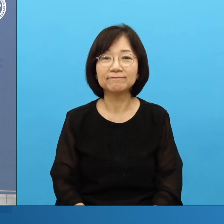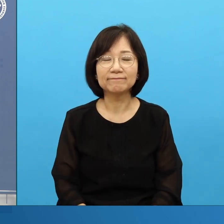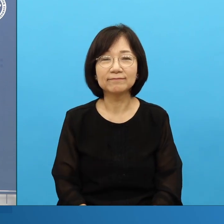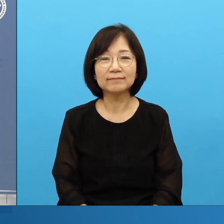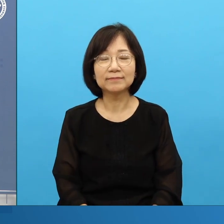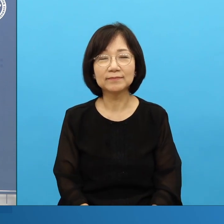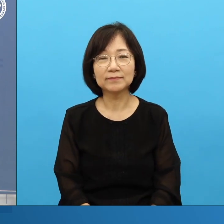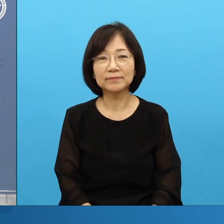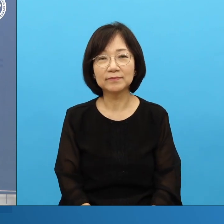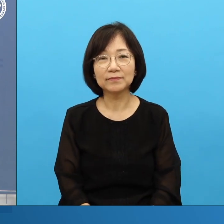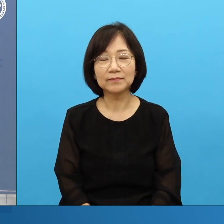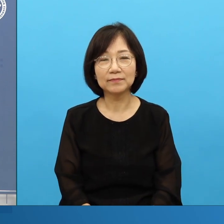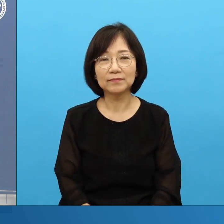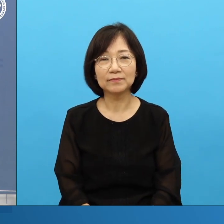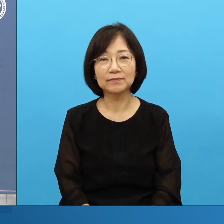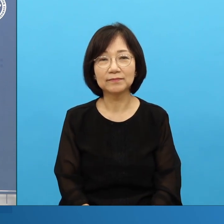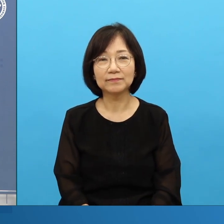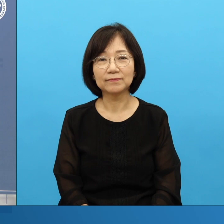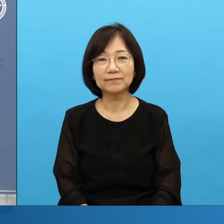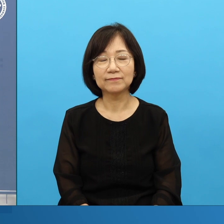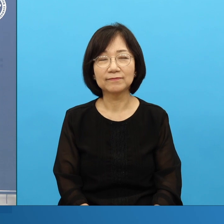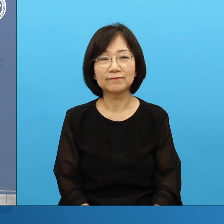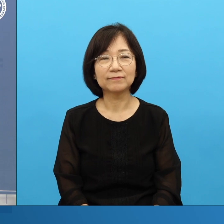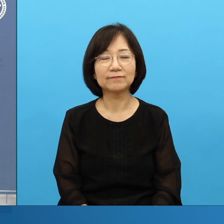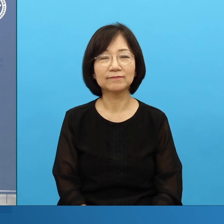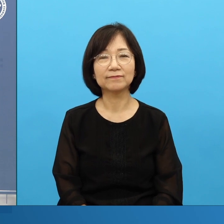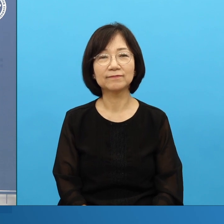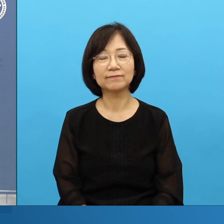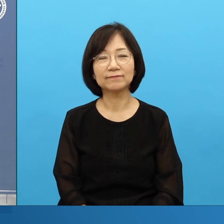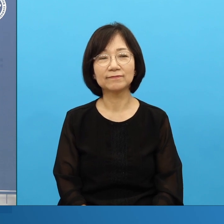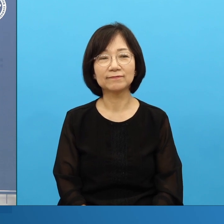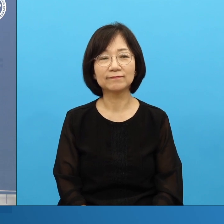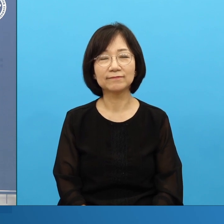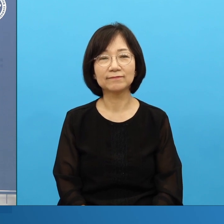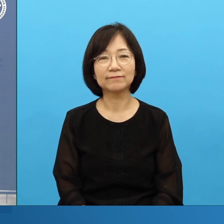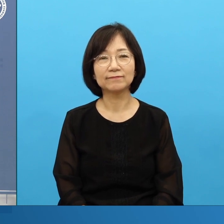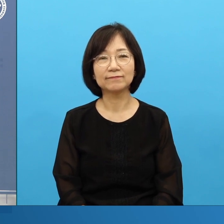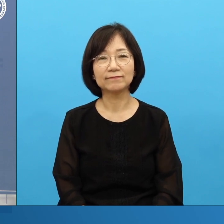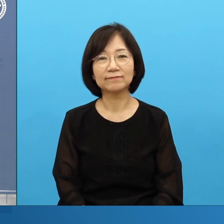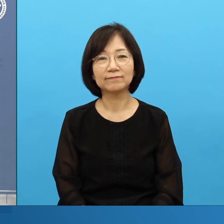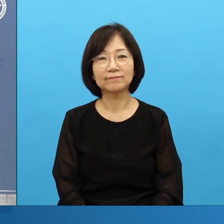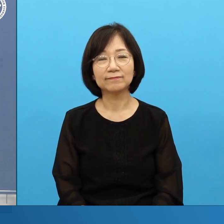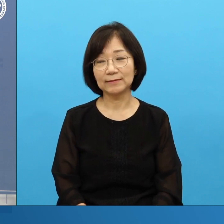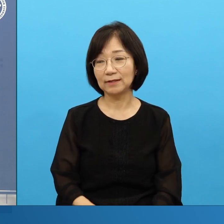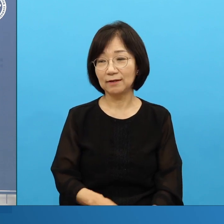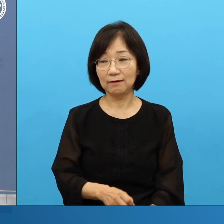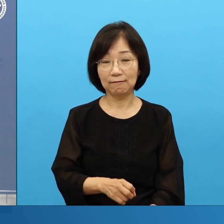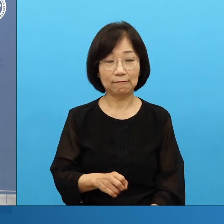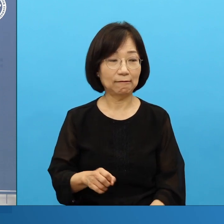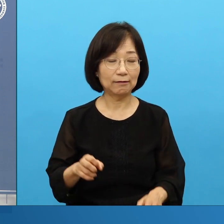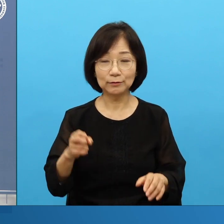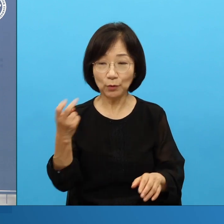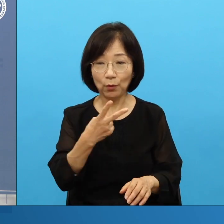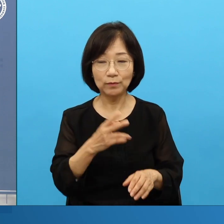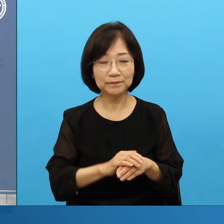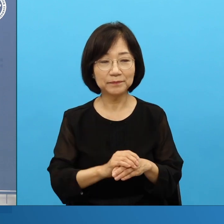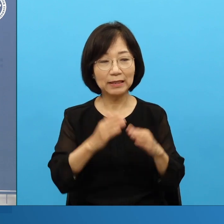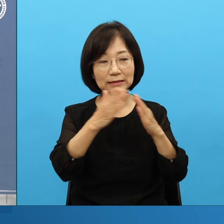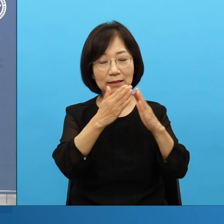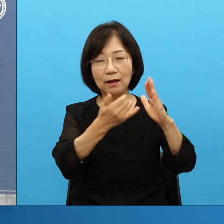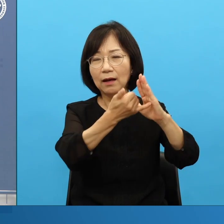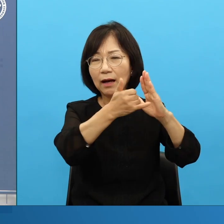이제 전 세계가 그렇게 되지죠. 이게 이제 분간도 못해 한 집안 안에 정신병자들 몇 명씩 나오는 거예요. But we see that right now in this world,